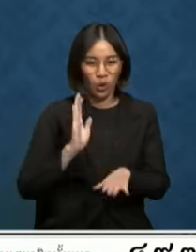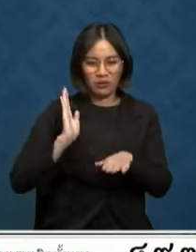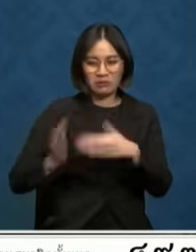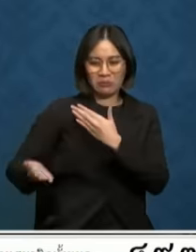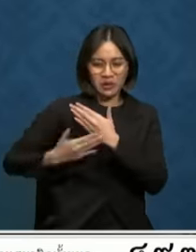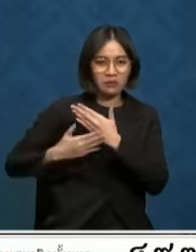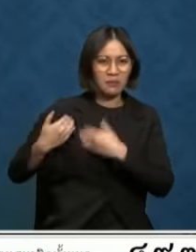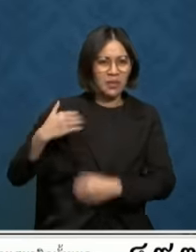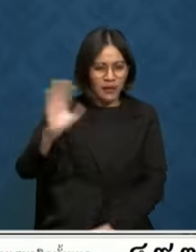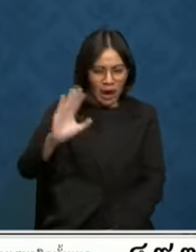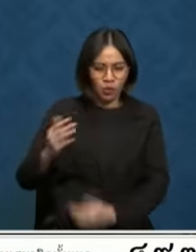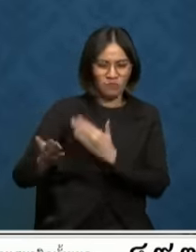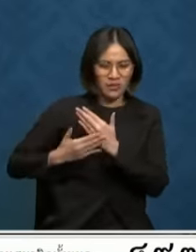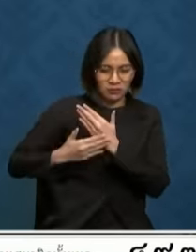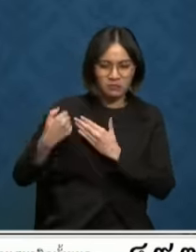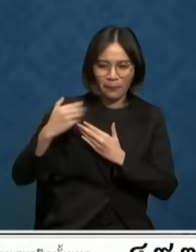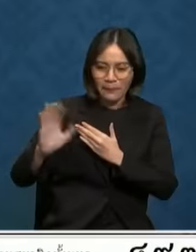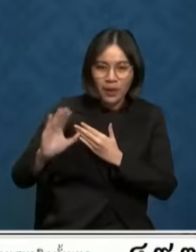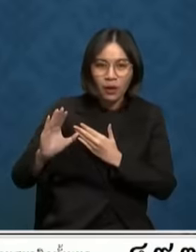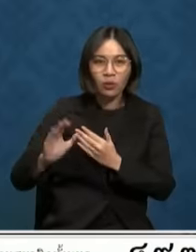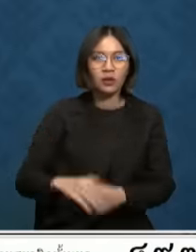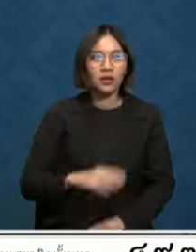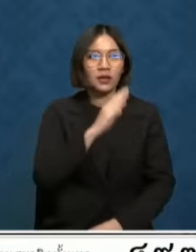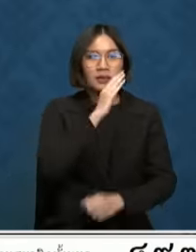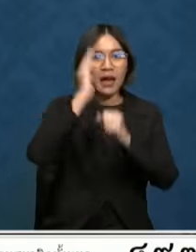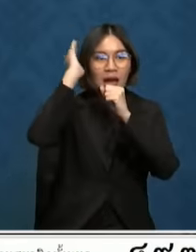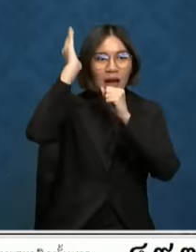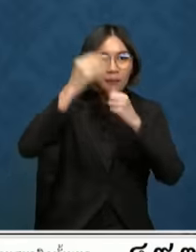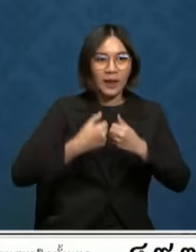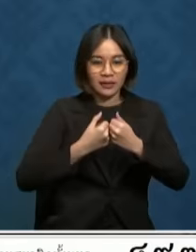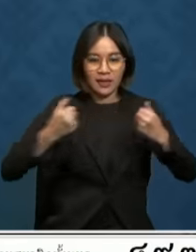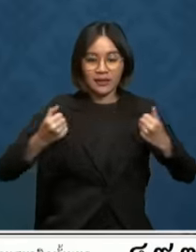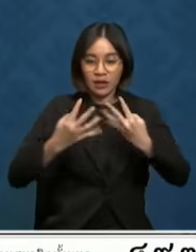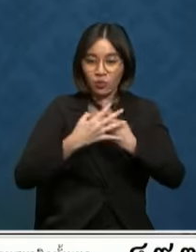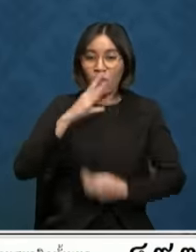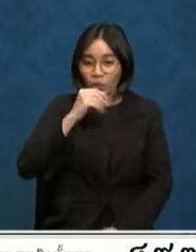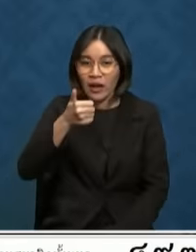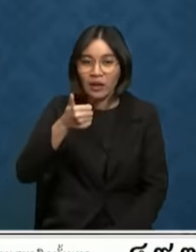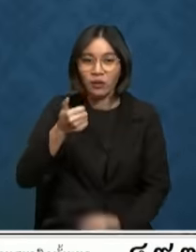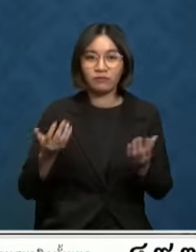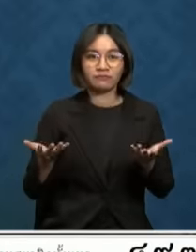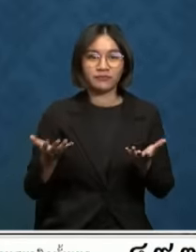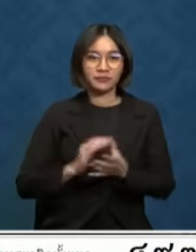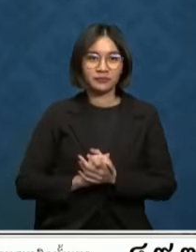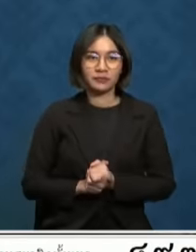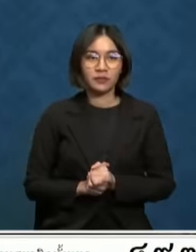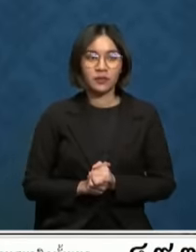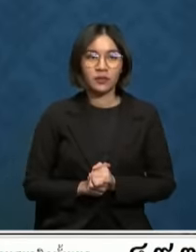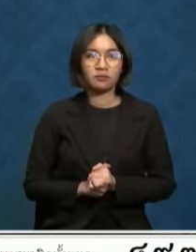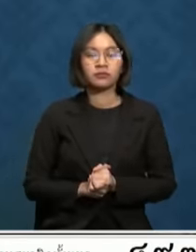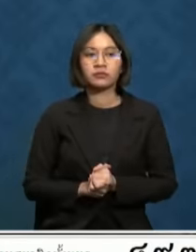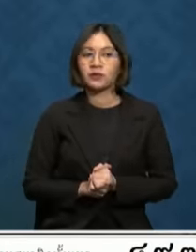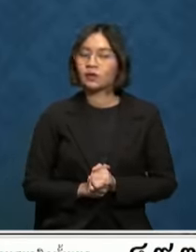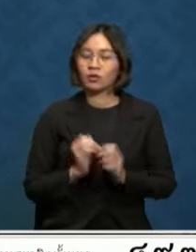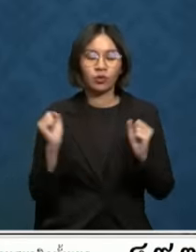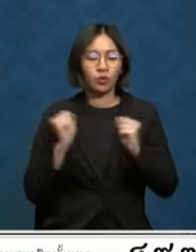อย่านะยิ่งเขาอภิปายเรื่องขยายเรือนจำอยู่นี่คุณกล้าพูดเหรอท่านครับ